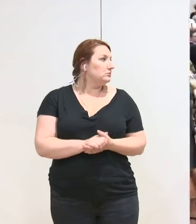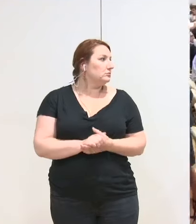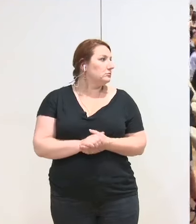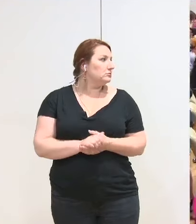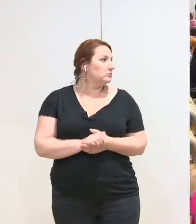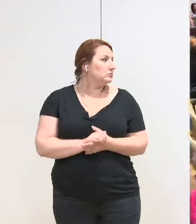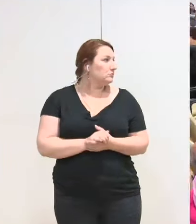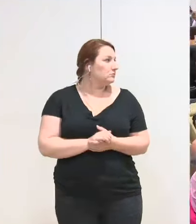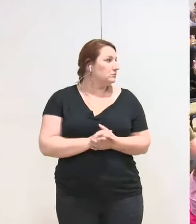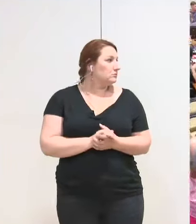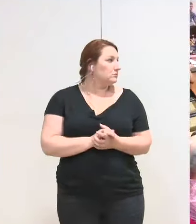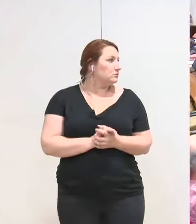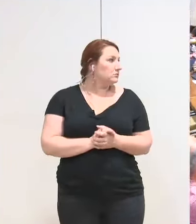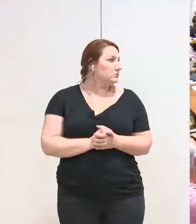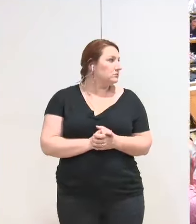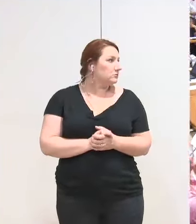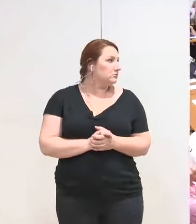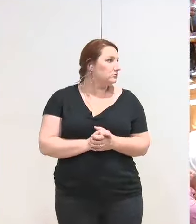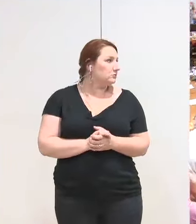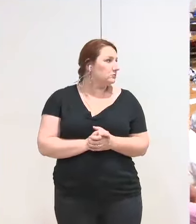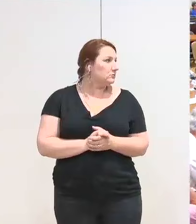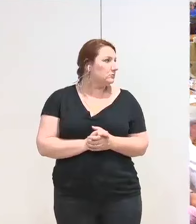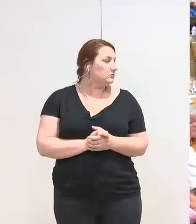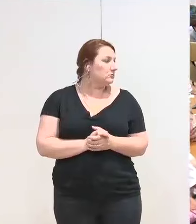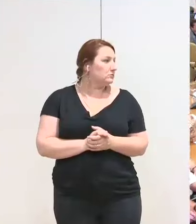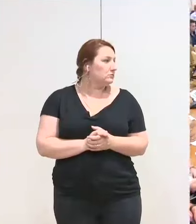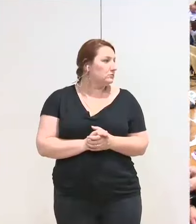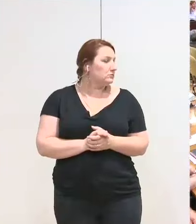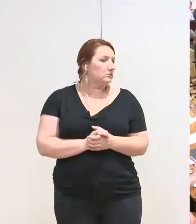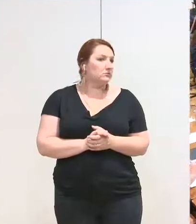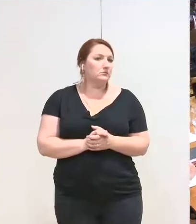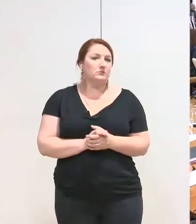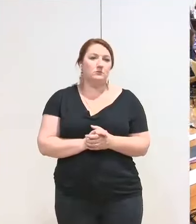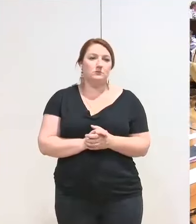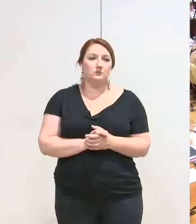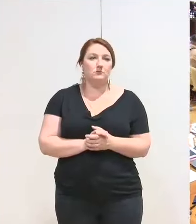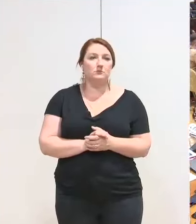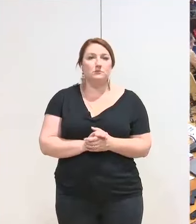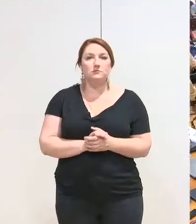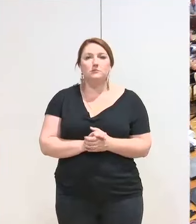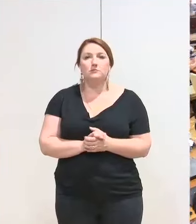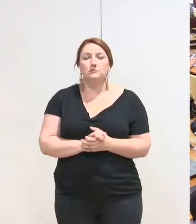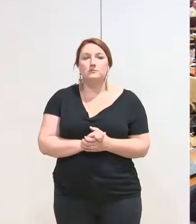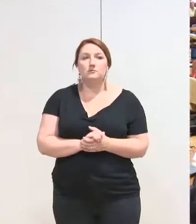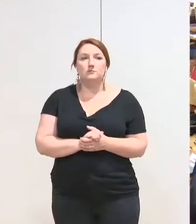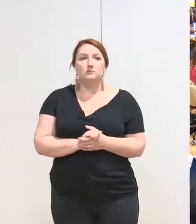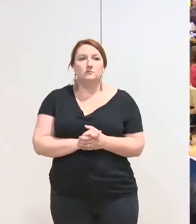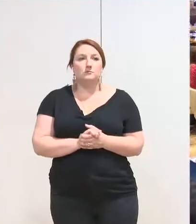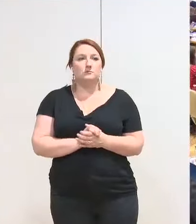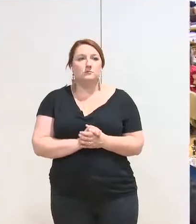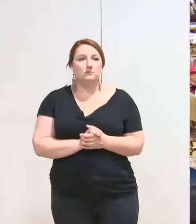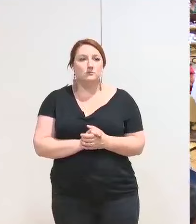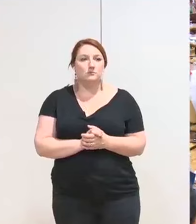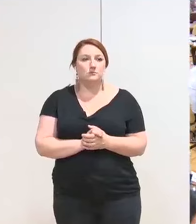chamussi Lionel Philippi Sylvie pelafinet Alain Breuil